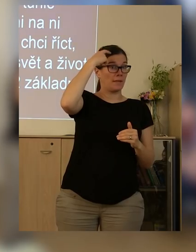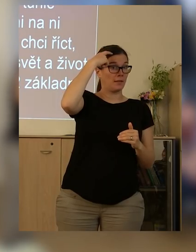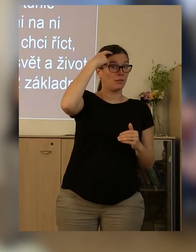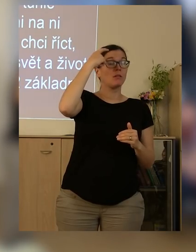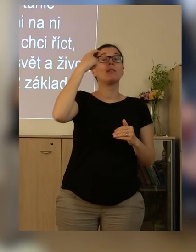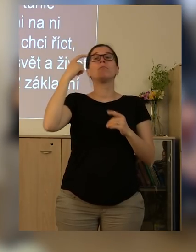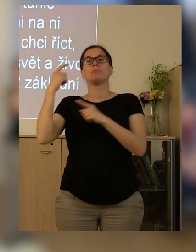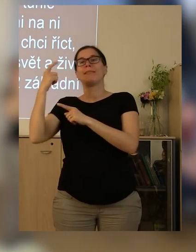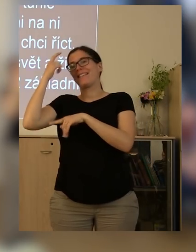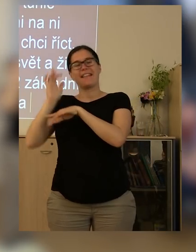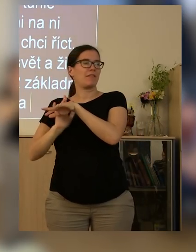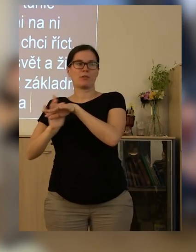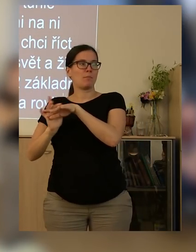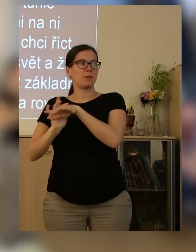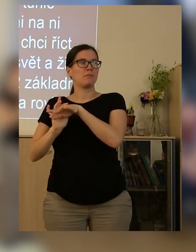a rovinu nevědomí.